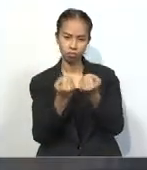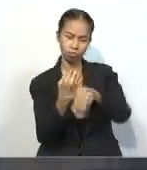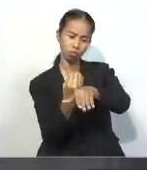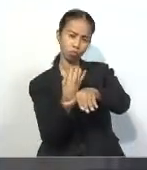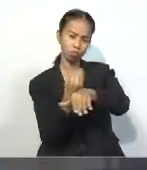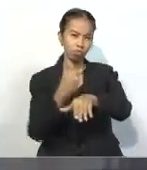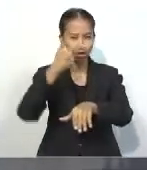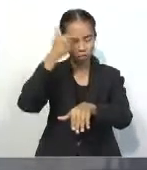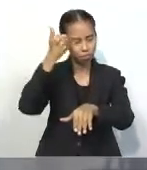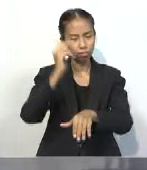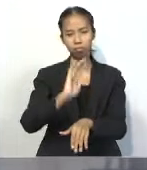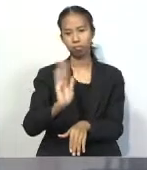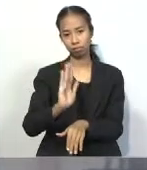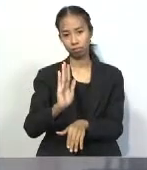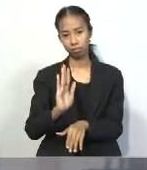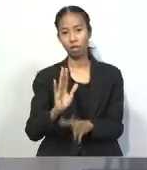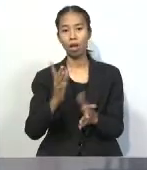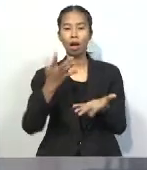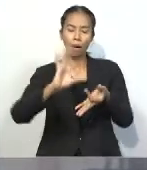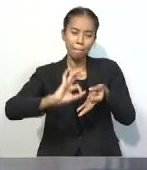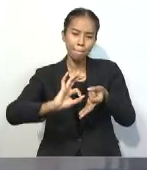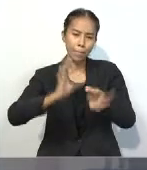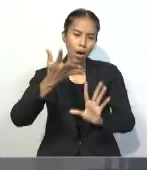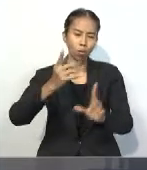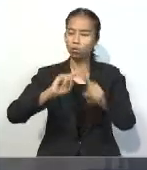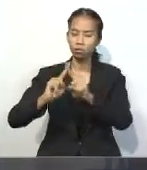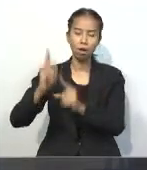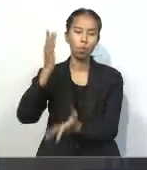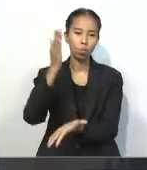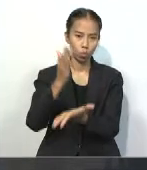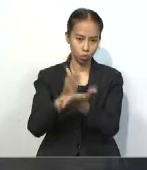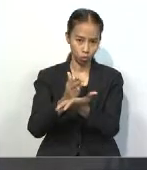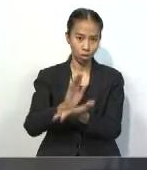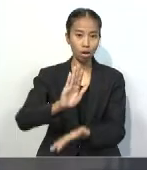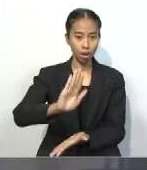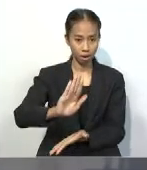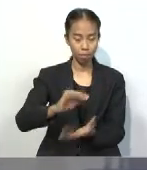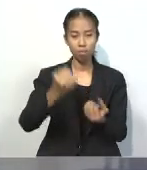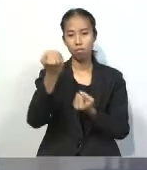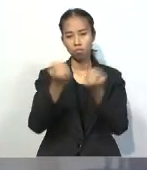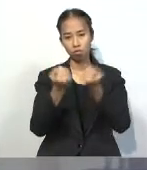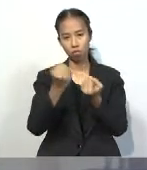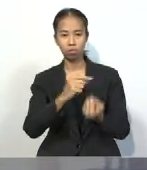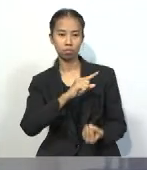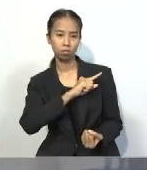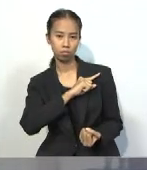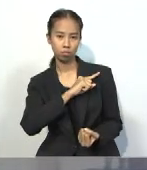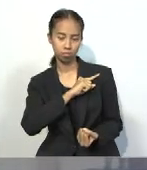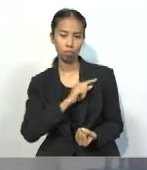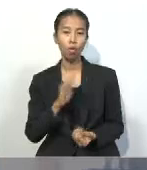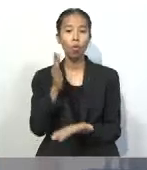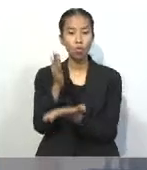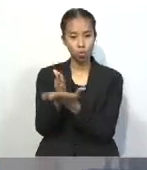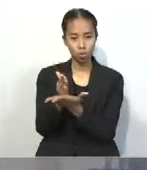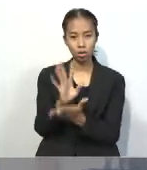ที่มีควันดำอย่างเด็ดขาดงดการเผาในที่โล่งทุกประเภทลดการใช้รถยนต์ส่วนบุคคลคุณผู้ชม